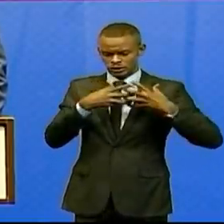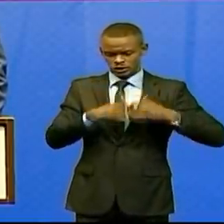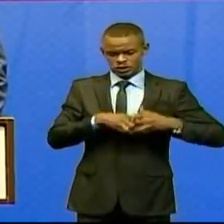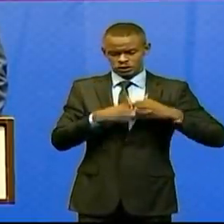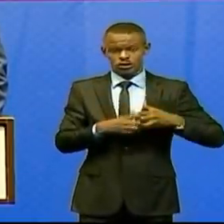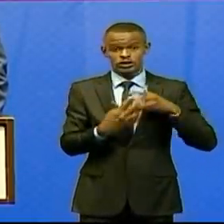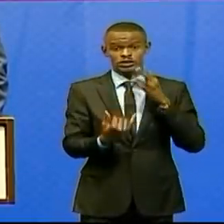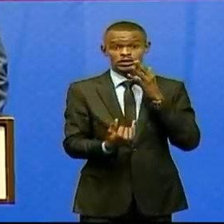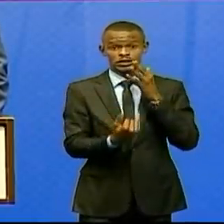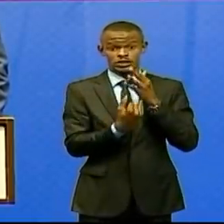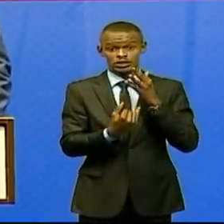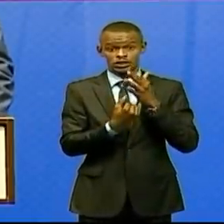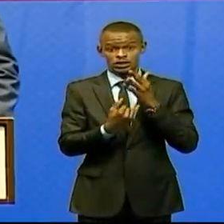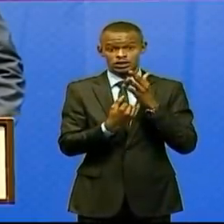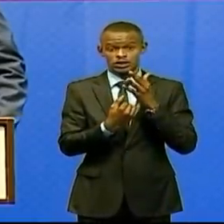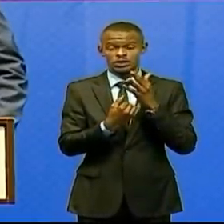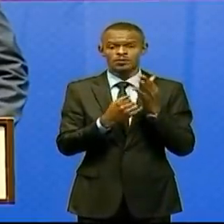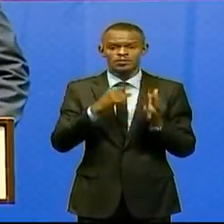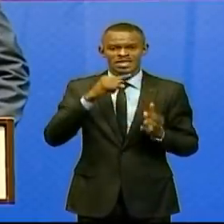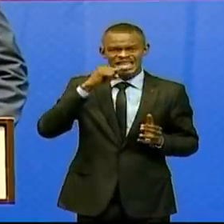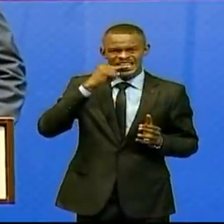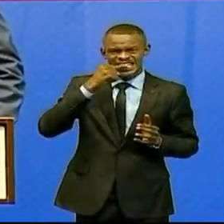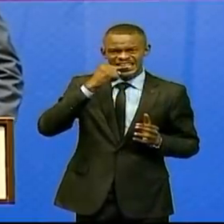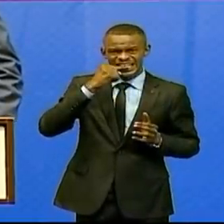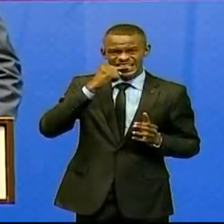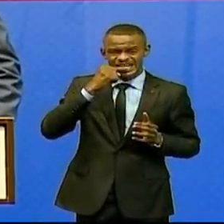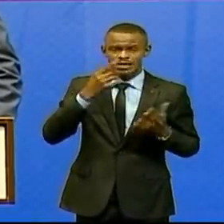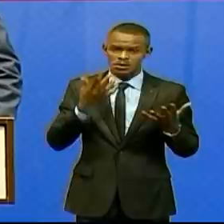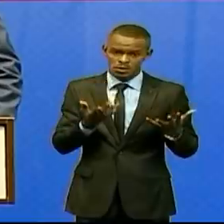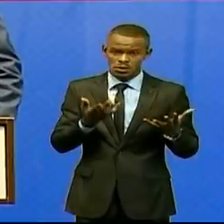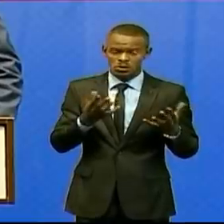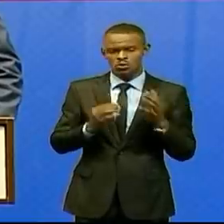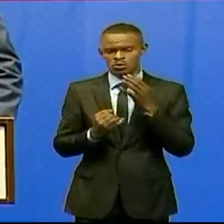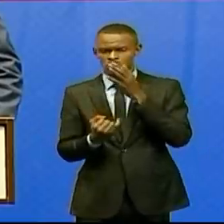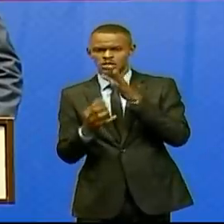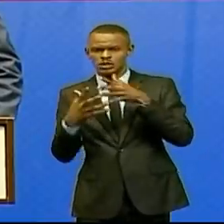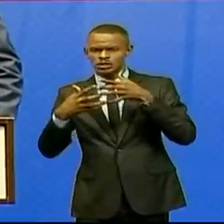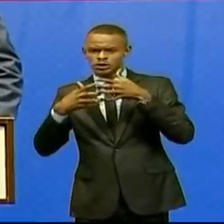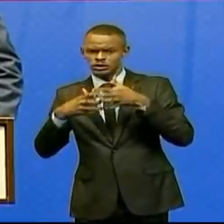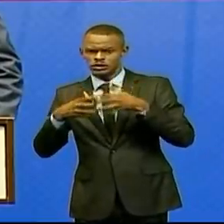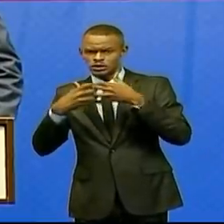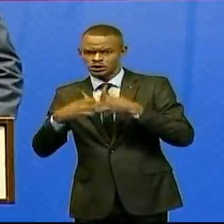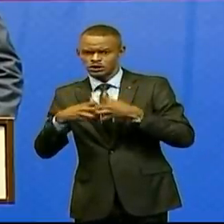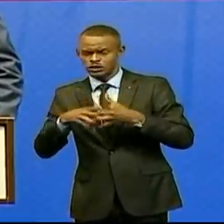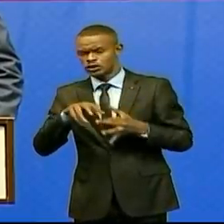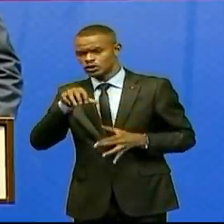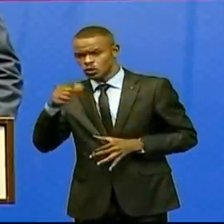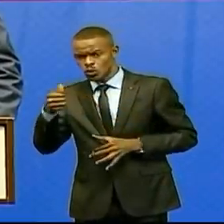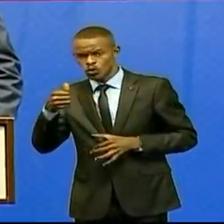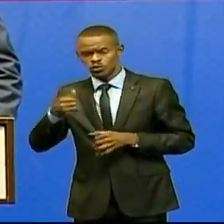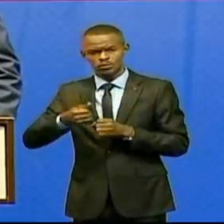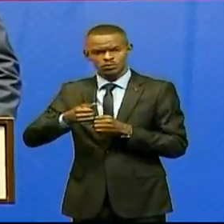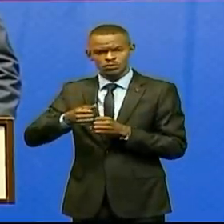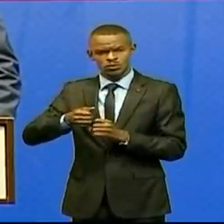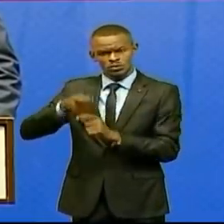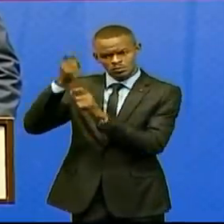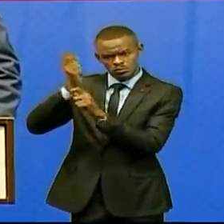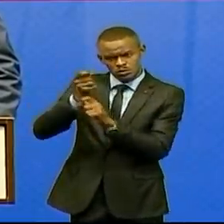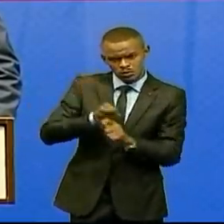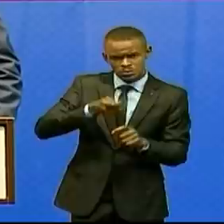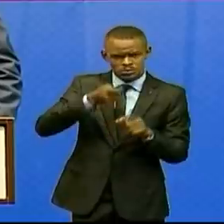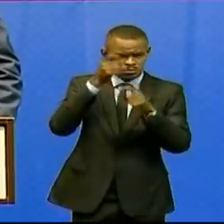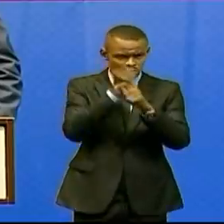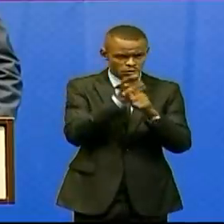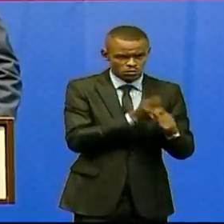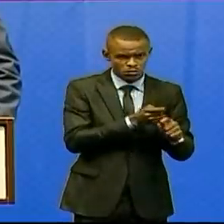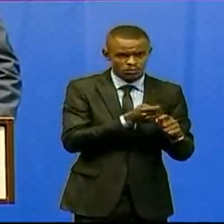armé pour la construction d'immeubles et plusieurs types pouvant servir d'écoles, de centres